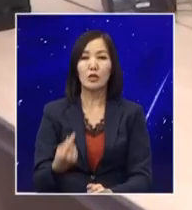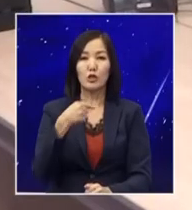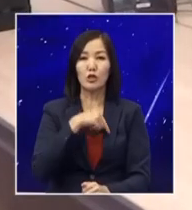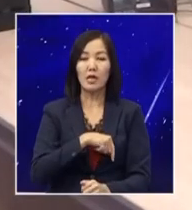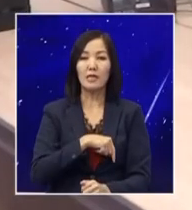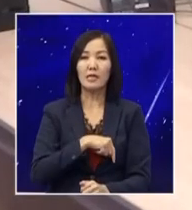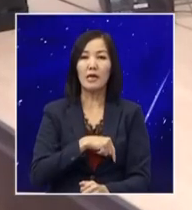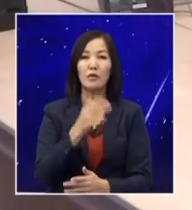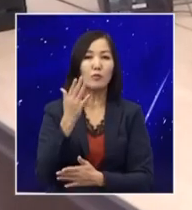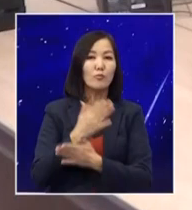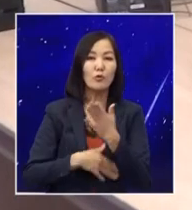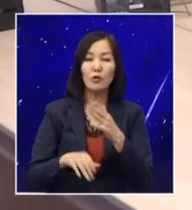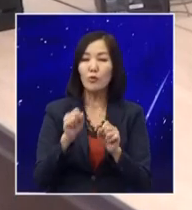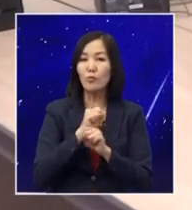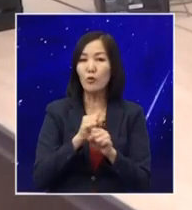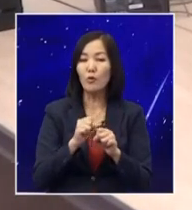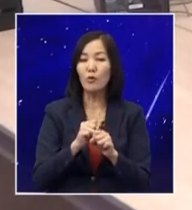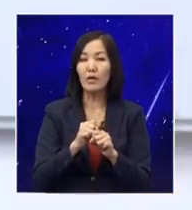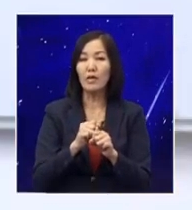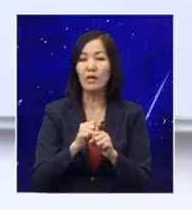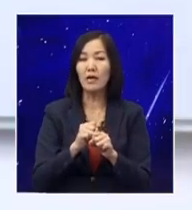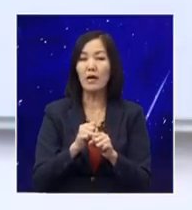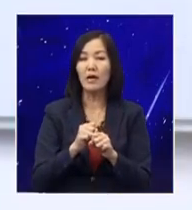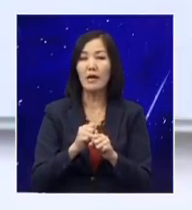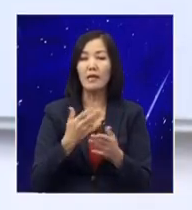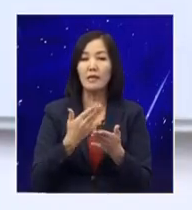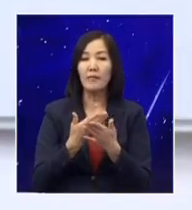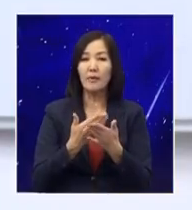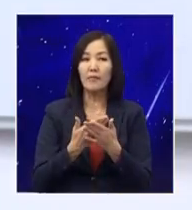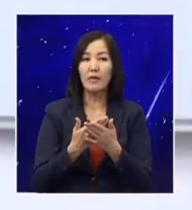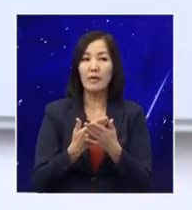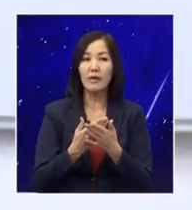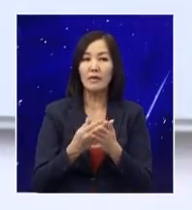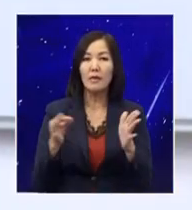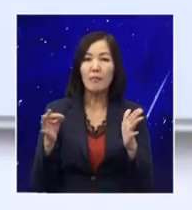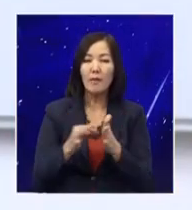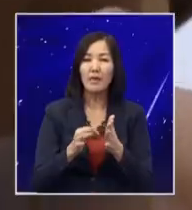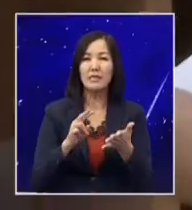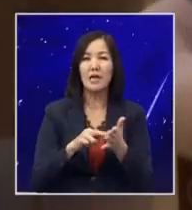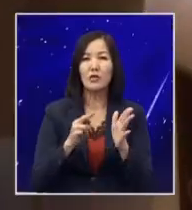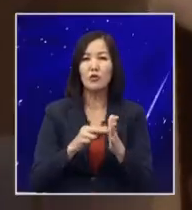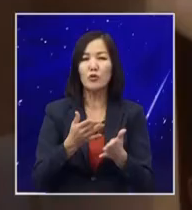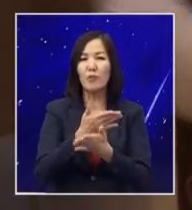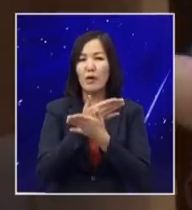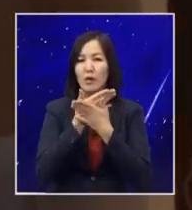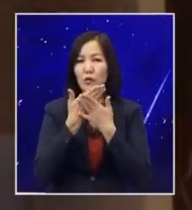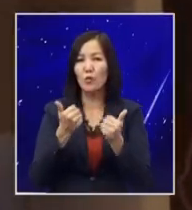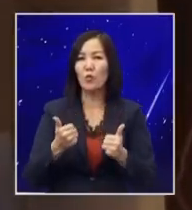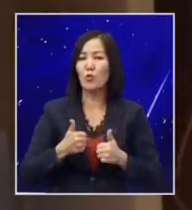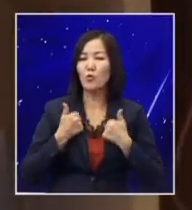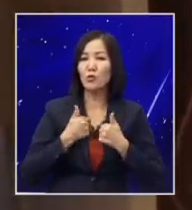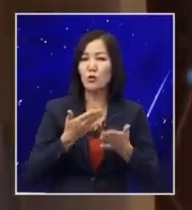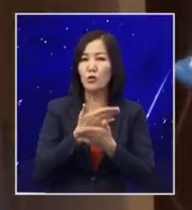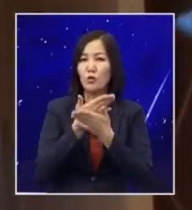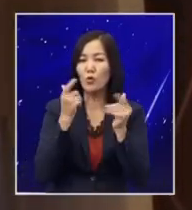дүниең мүгедек болмасын, дейді Бауыржанаға. Мұндай адамдар санатына ол мақсат мүддесіз, өмірге құлшынысы жоқтарды